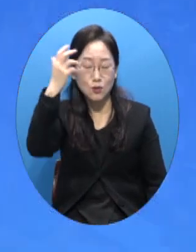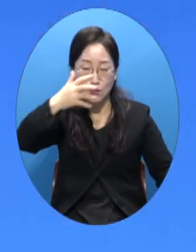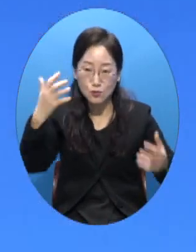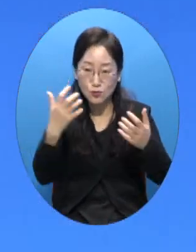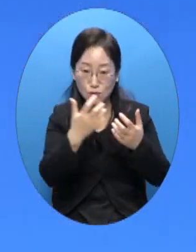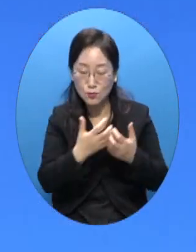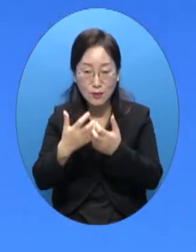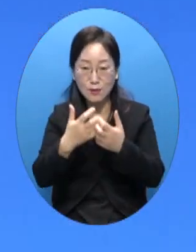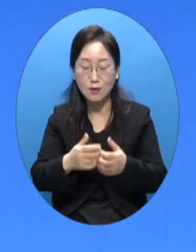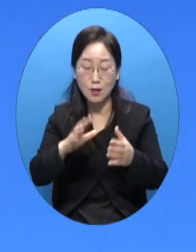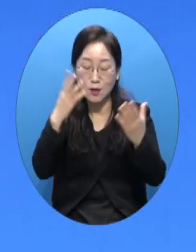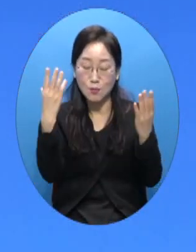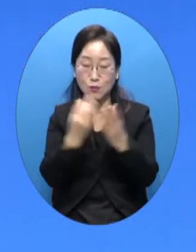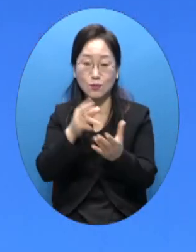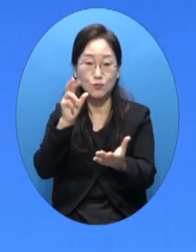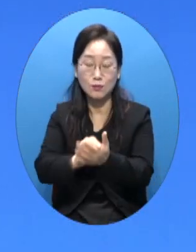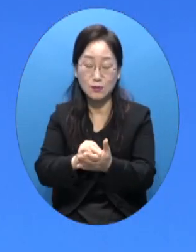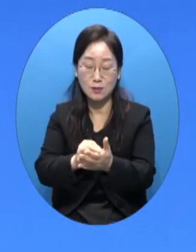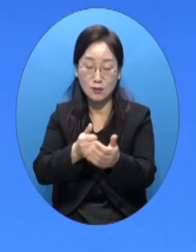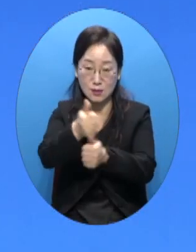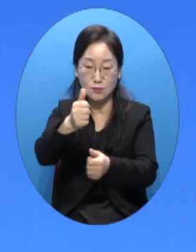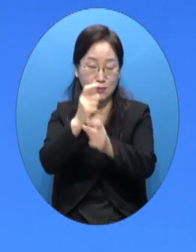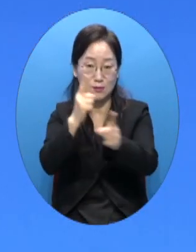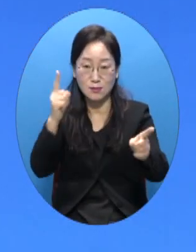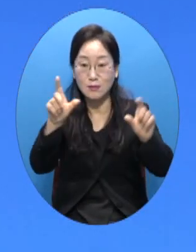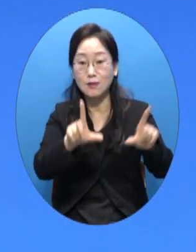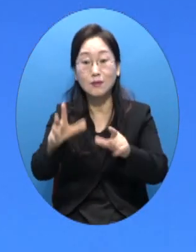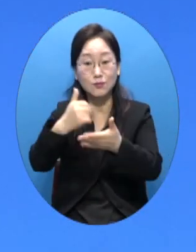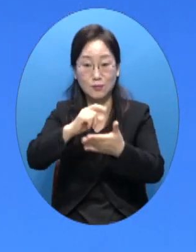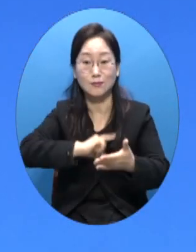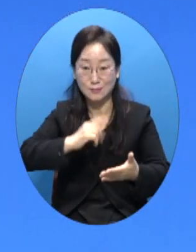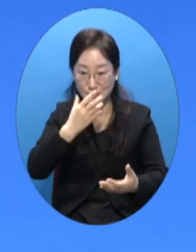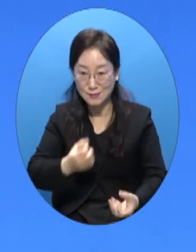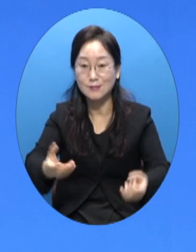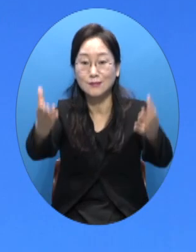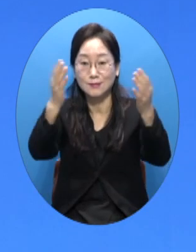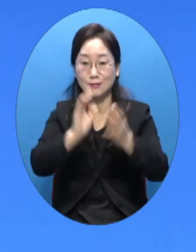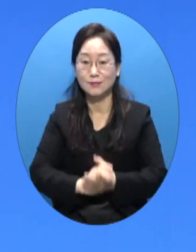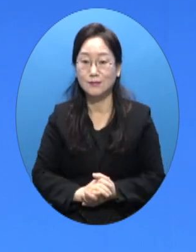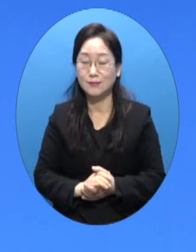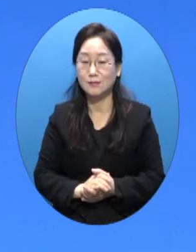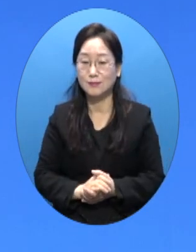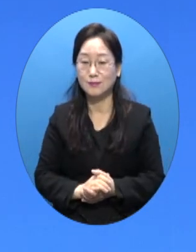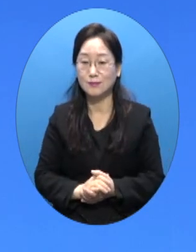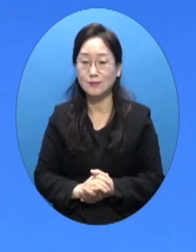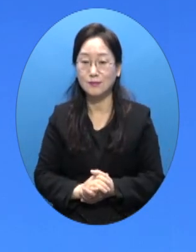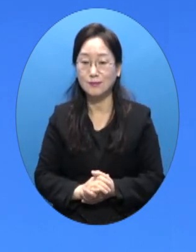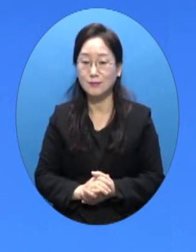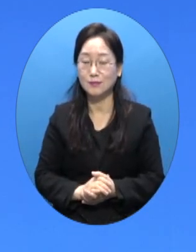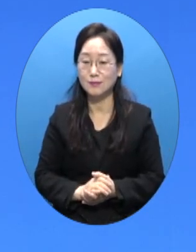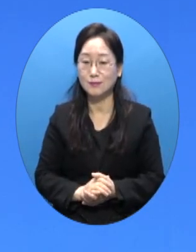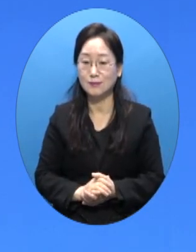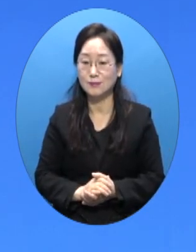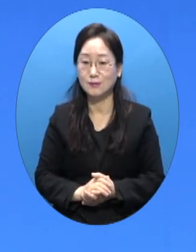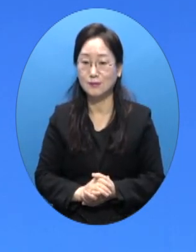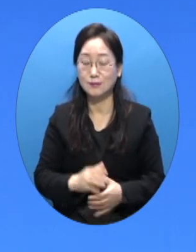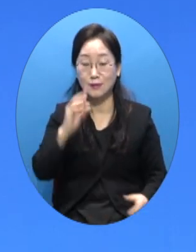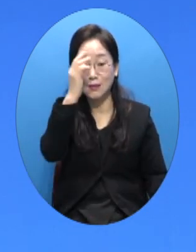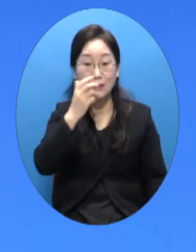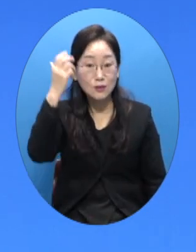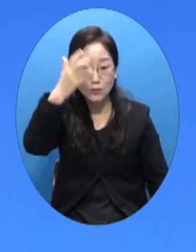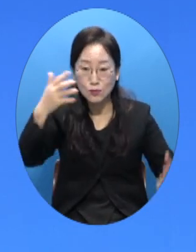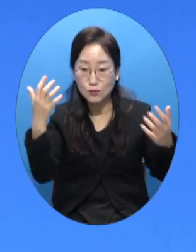문제를 이기고 승리하는 삶을 살아가는 여러분 모두가 되기를 주님의 이름으로 축원합니다 아멘 성령